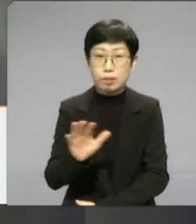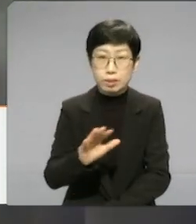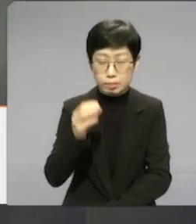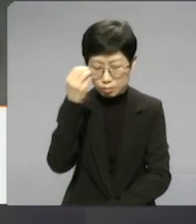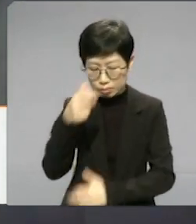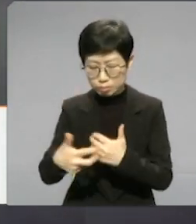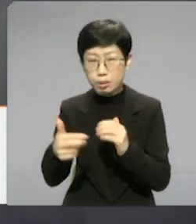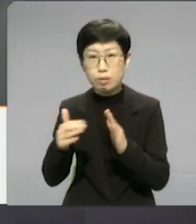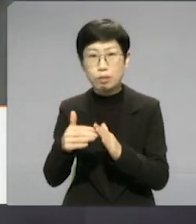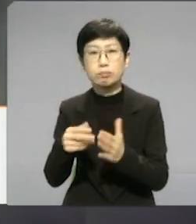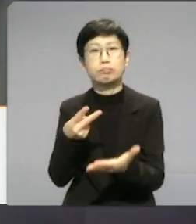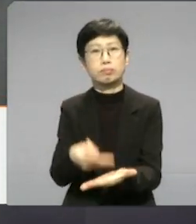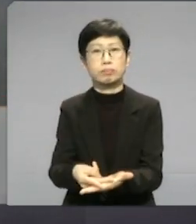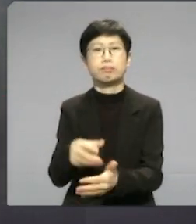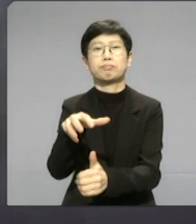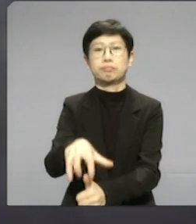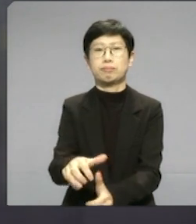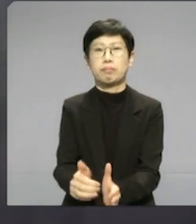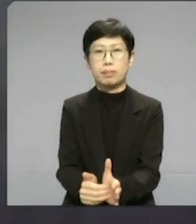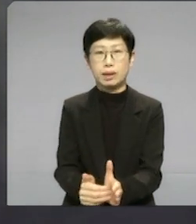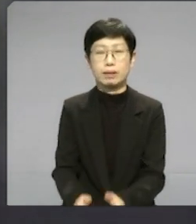병원의 귀빈실에서 보냈습니다.